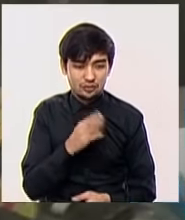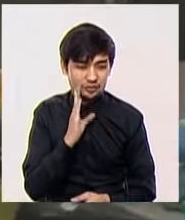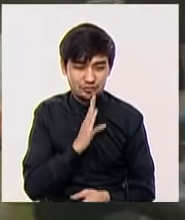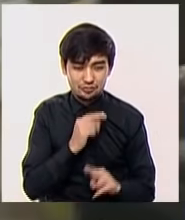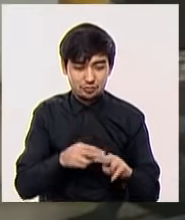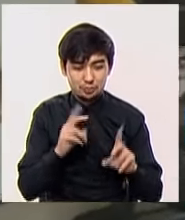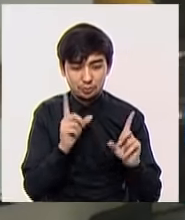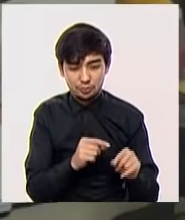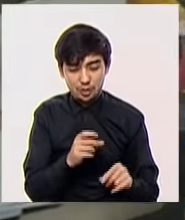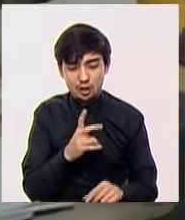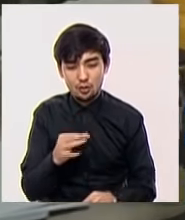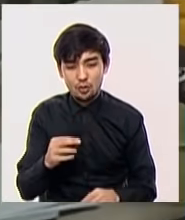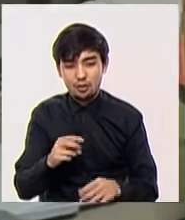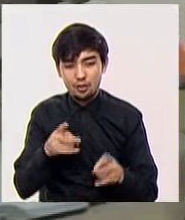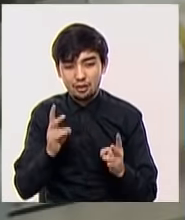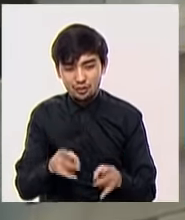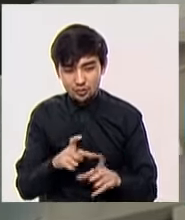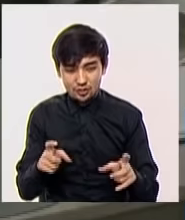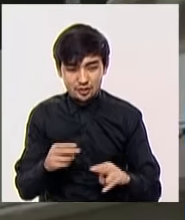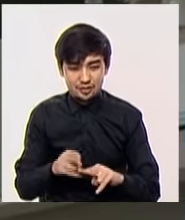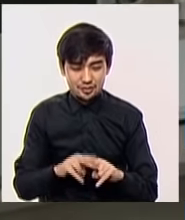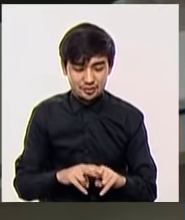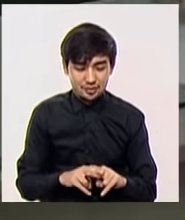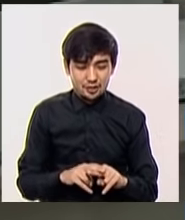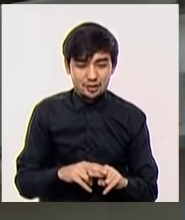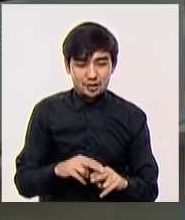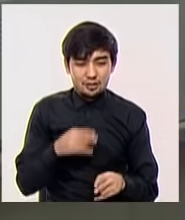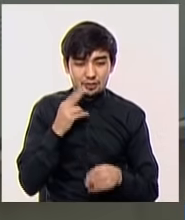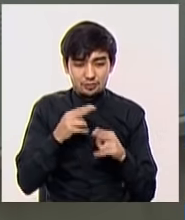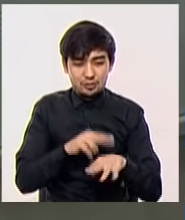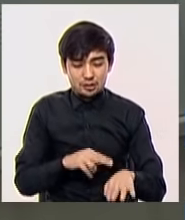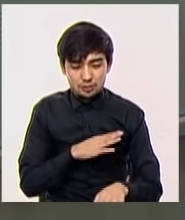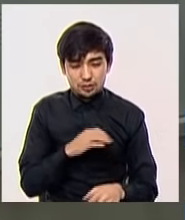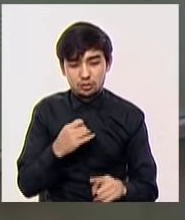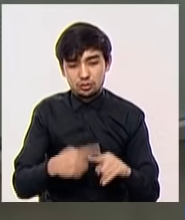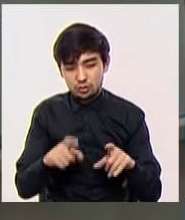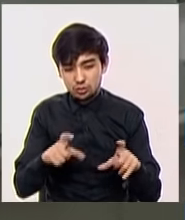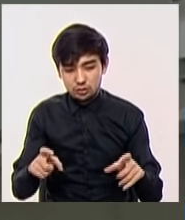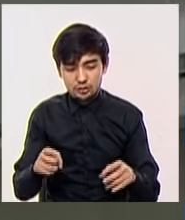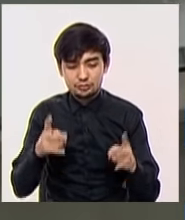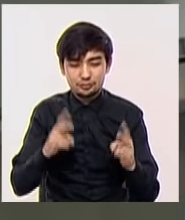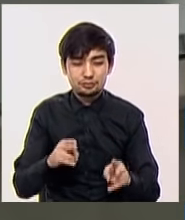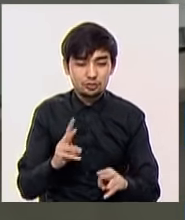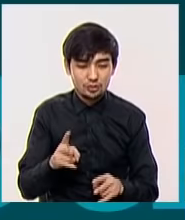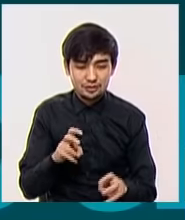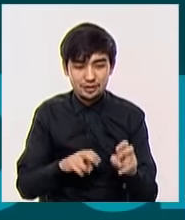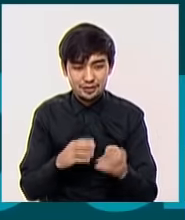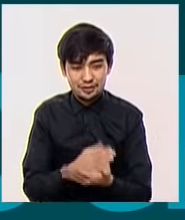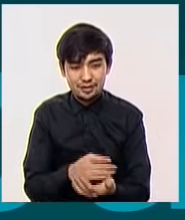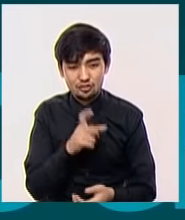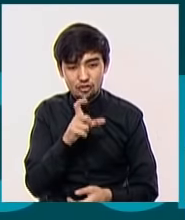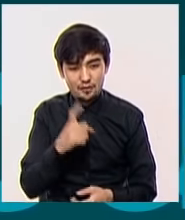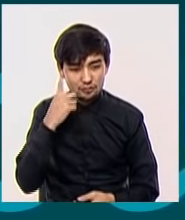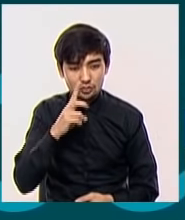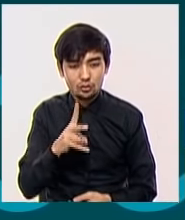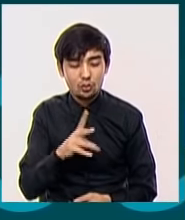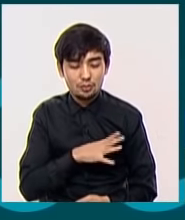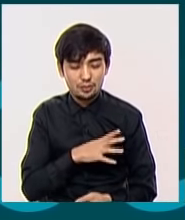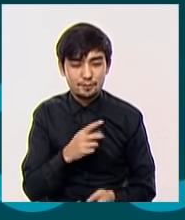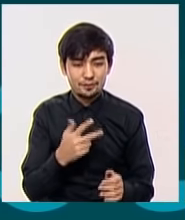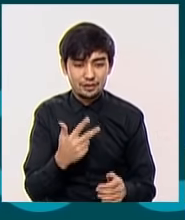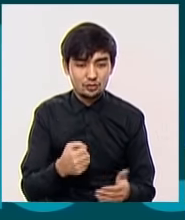департаменте экономических расследований ищут других пострадавших от деятельности финансовые пирамиды организатору грозит от 3 до 7 лет